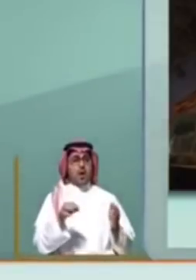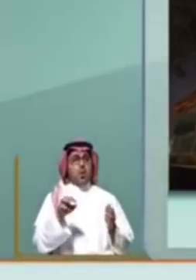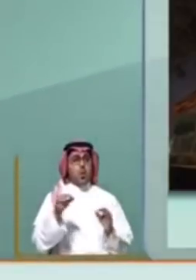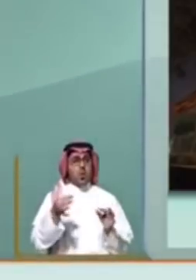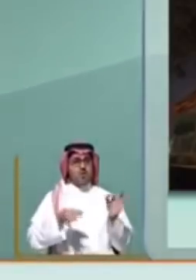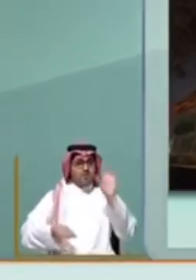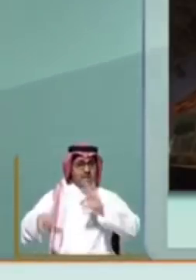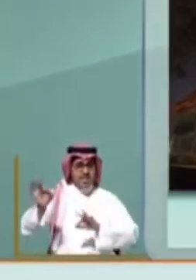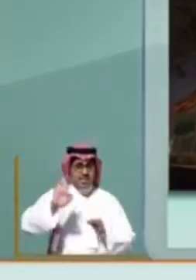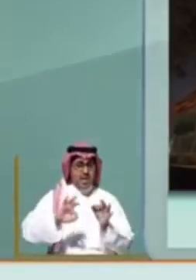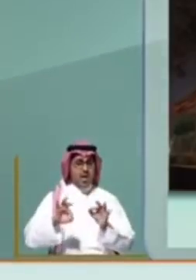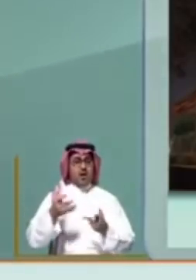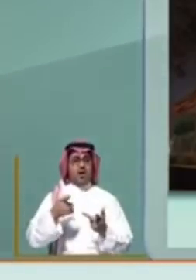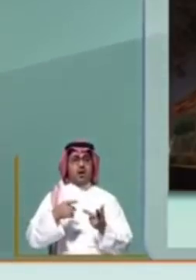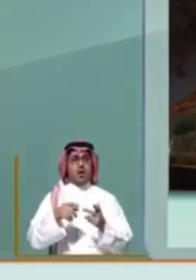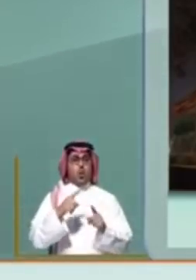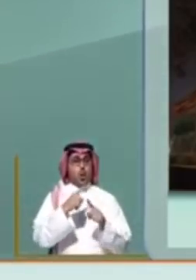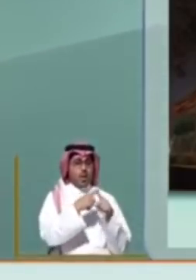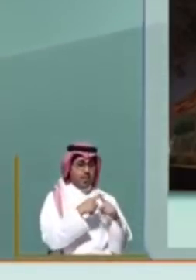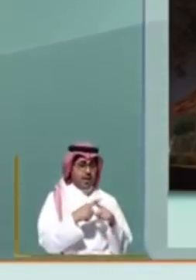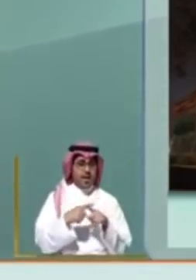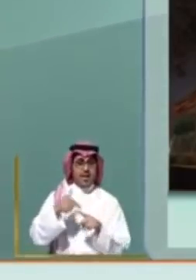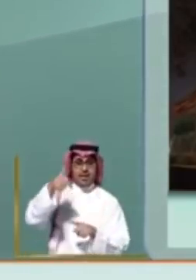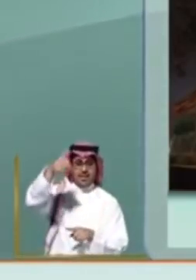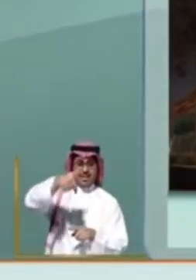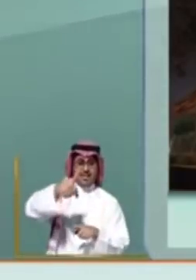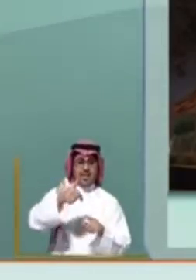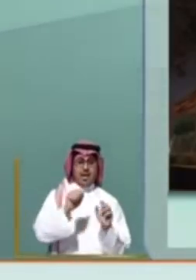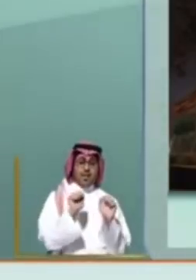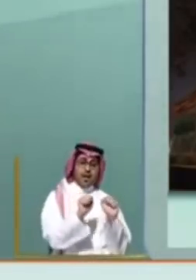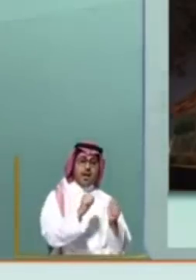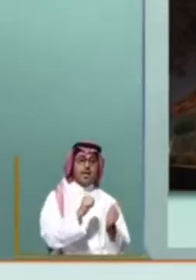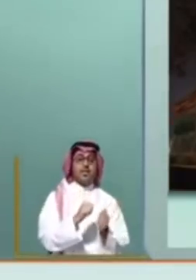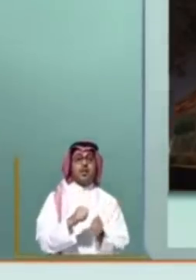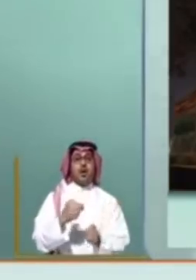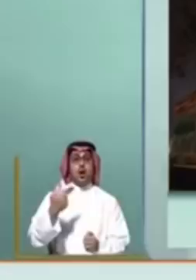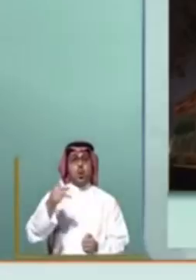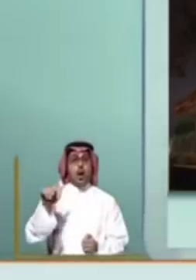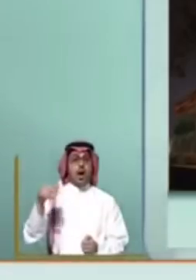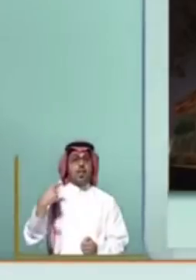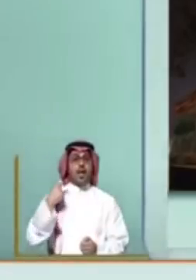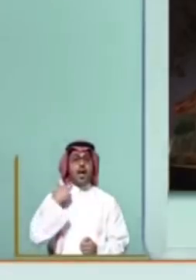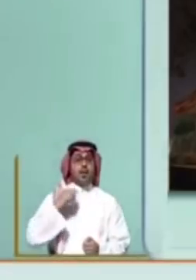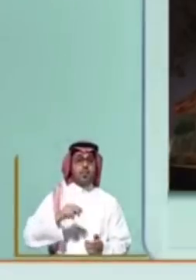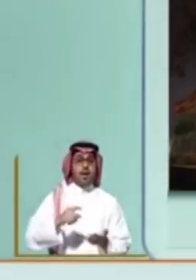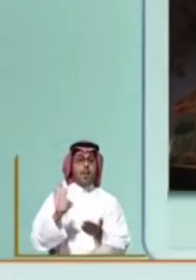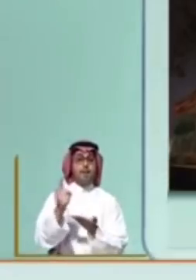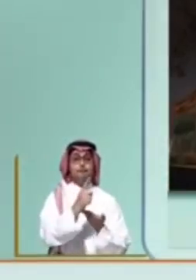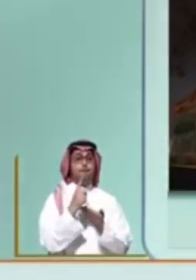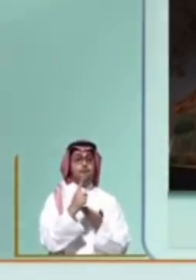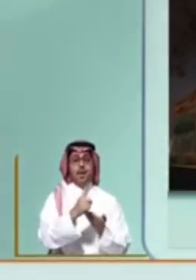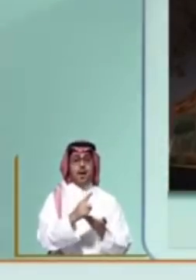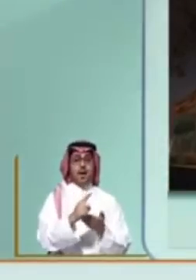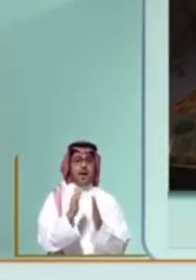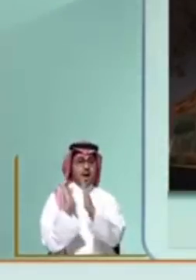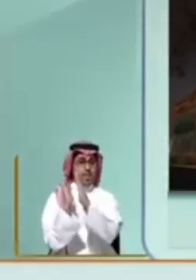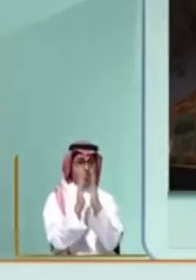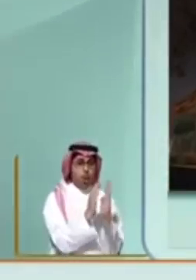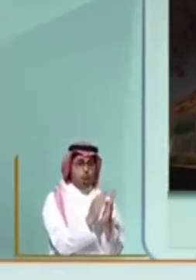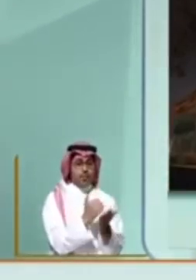وفيزياء ورياضيات 6 وبالإضافة إلى علم البيئة. أما فيما يتعلق بالاختبار